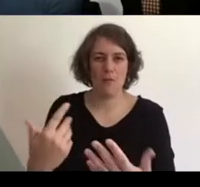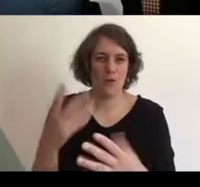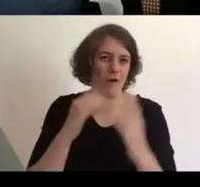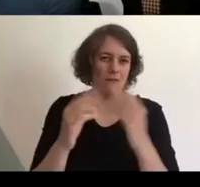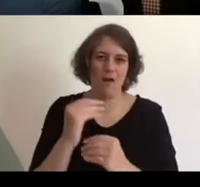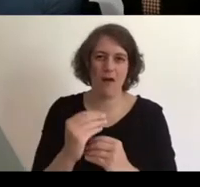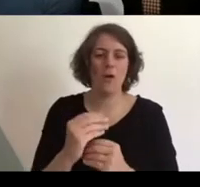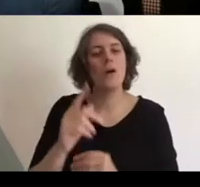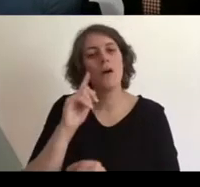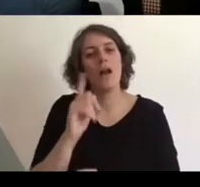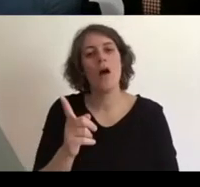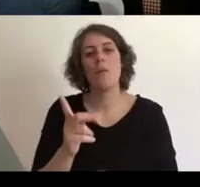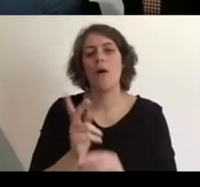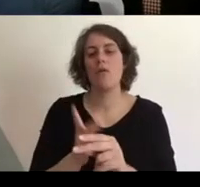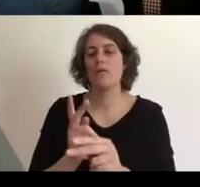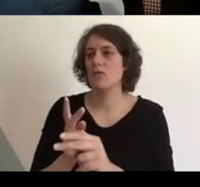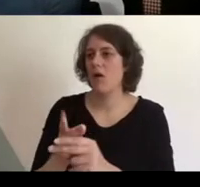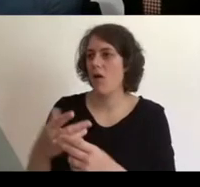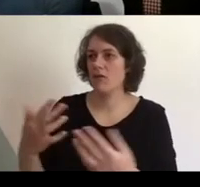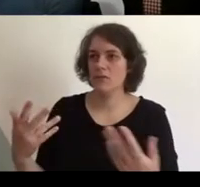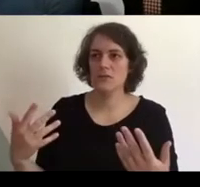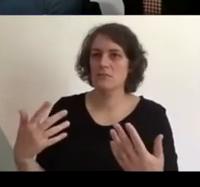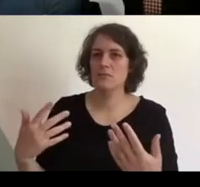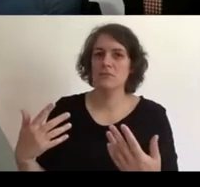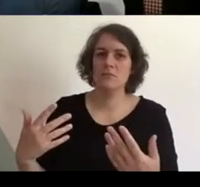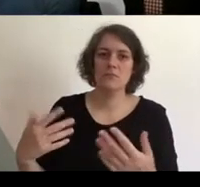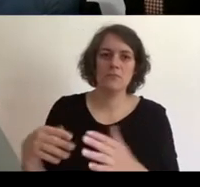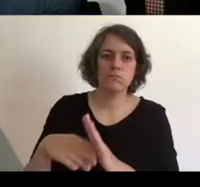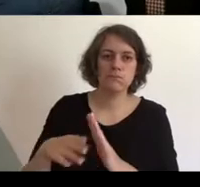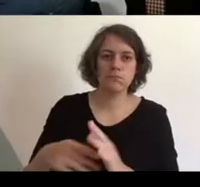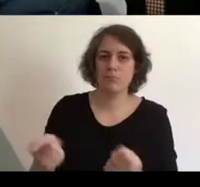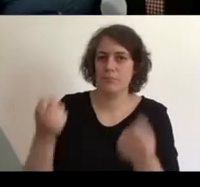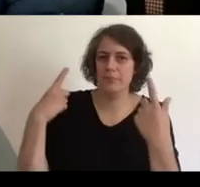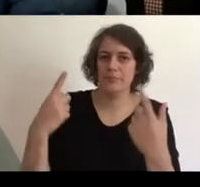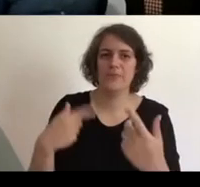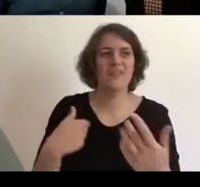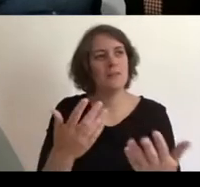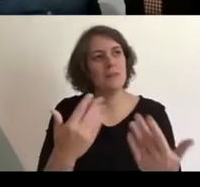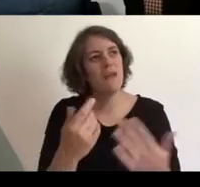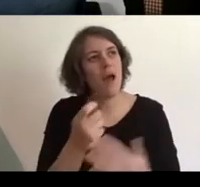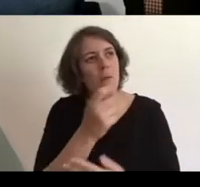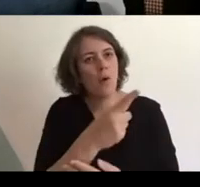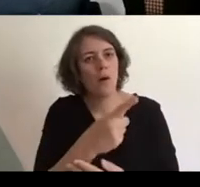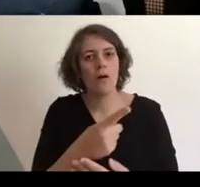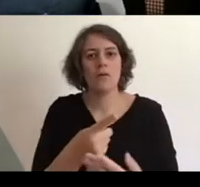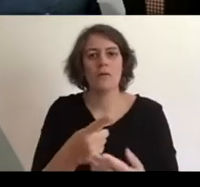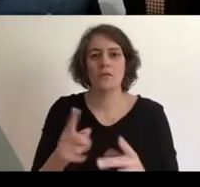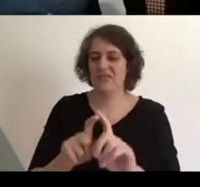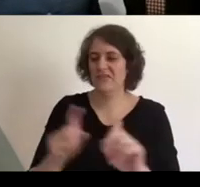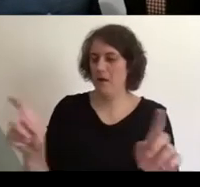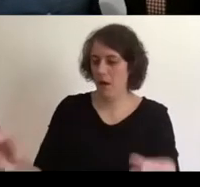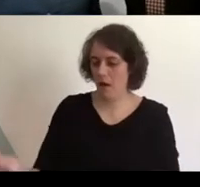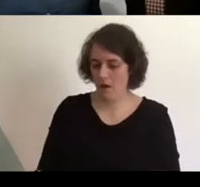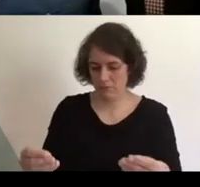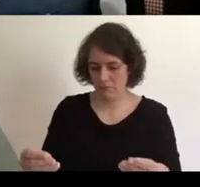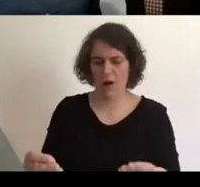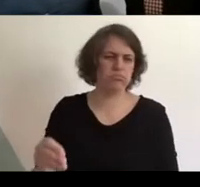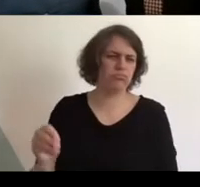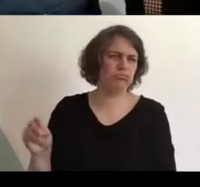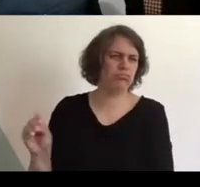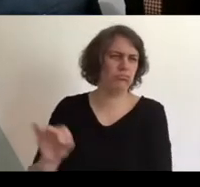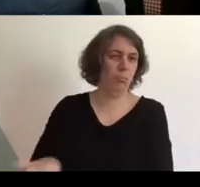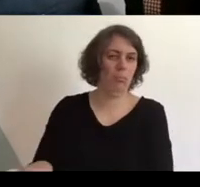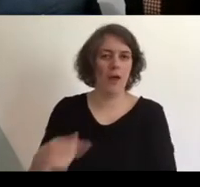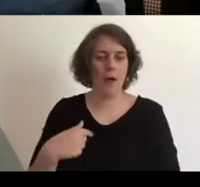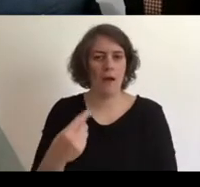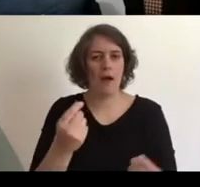häufig mitbekommt, wenn man diskriminiert wird, weil man bewirbt sich irgendwo und man wird zur Seite gelegt, nicht eingeladen. Und dann kann man das natürlich in Frage